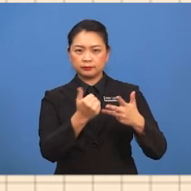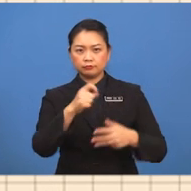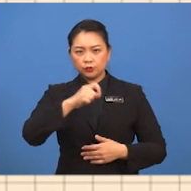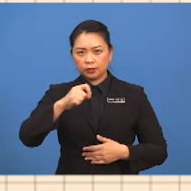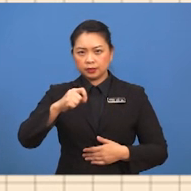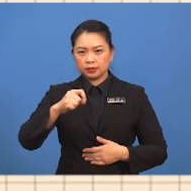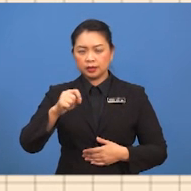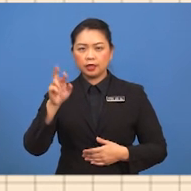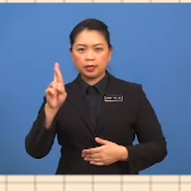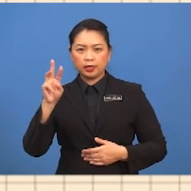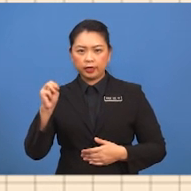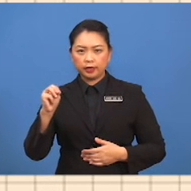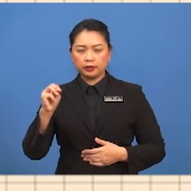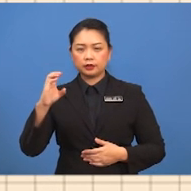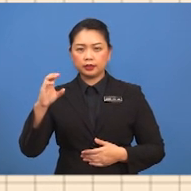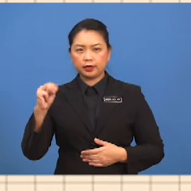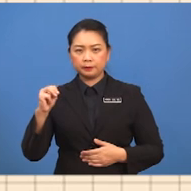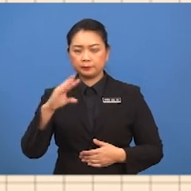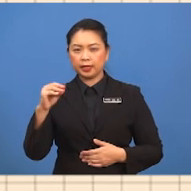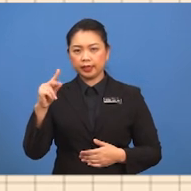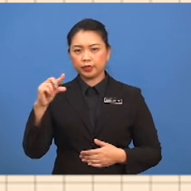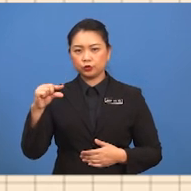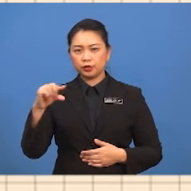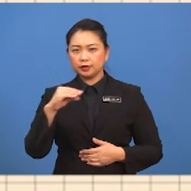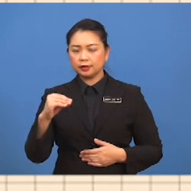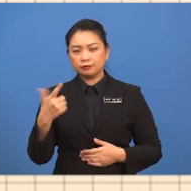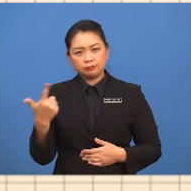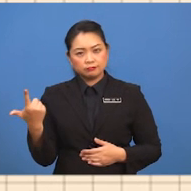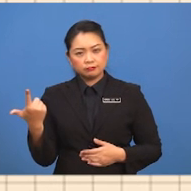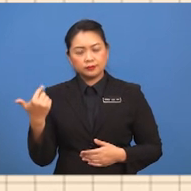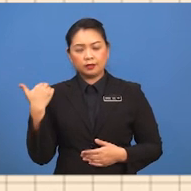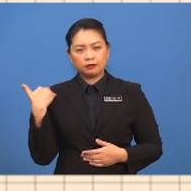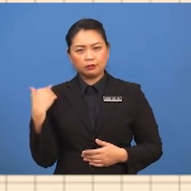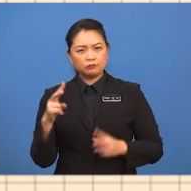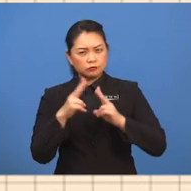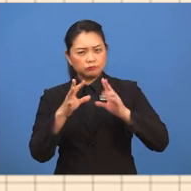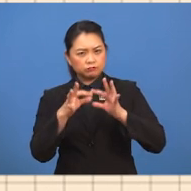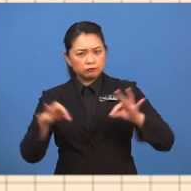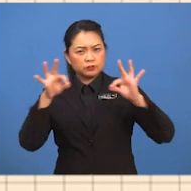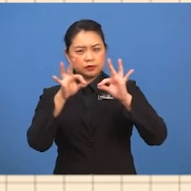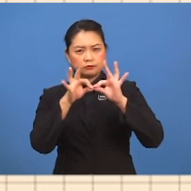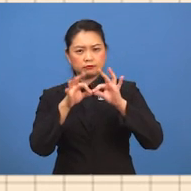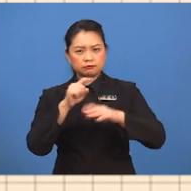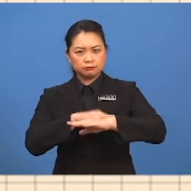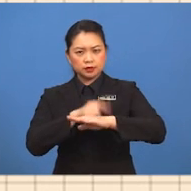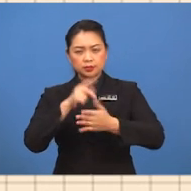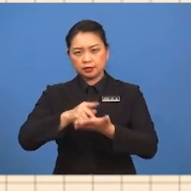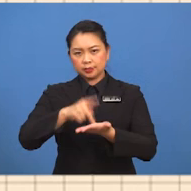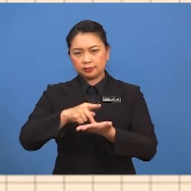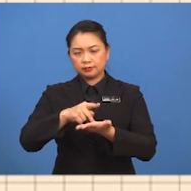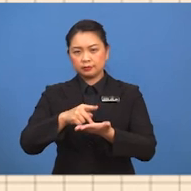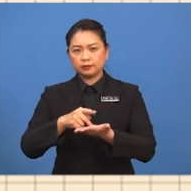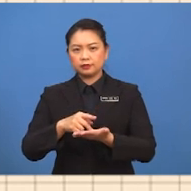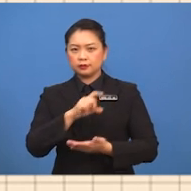penulisan unit seperti RM, CM, KG dan sebagainya adalah penting semasa